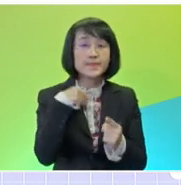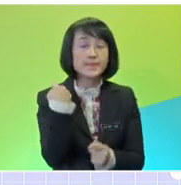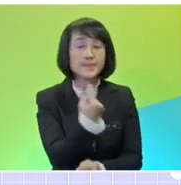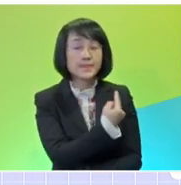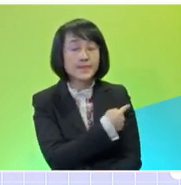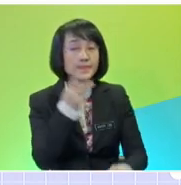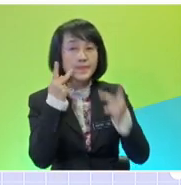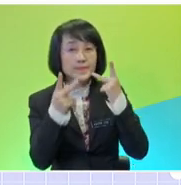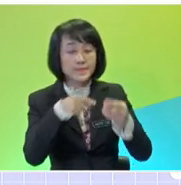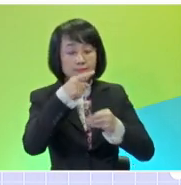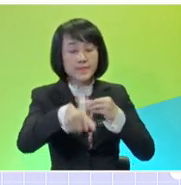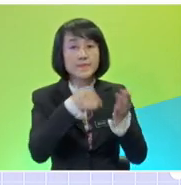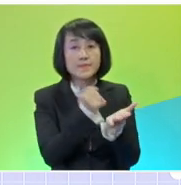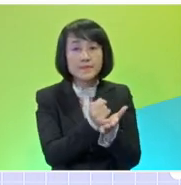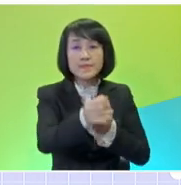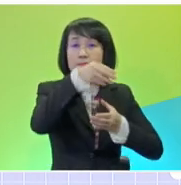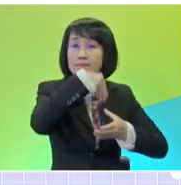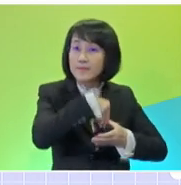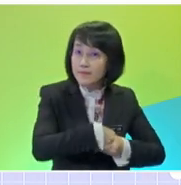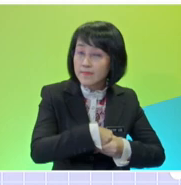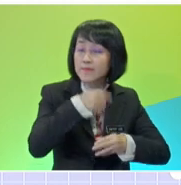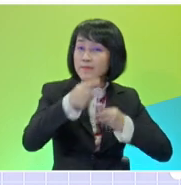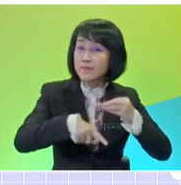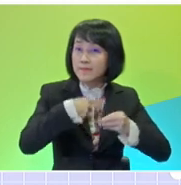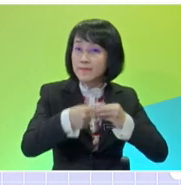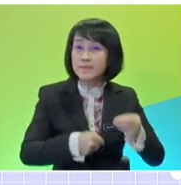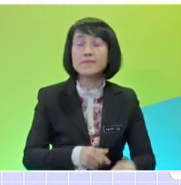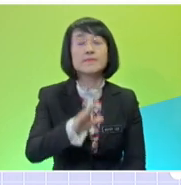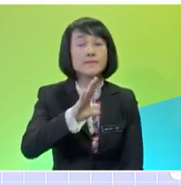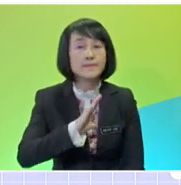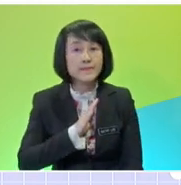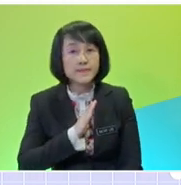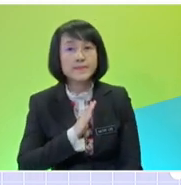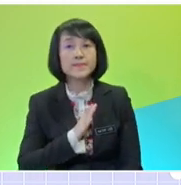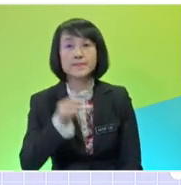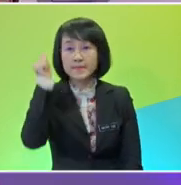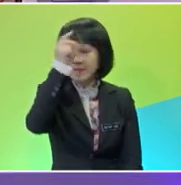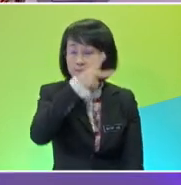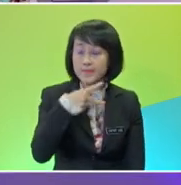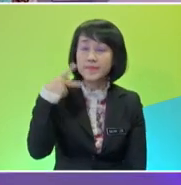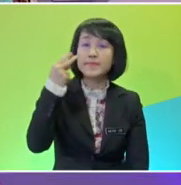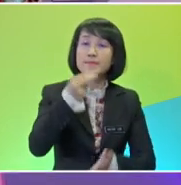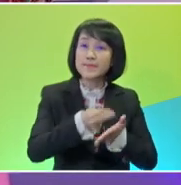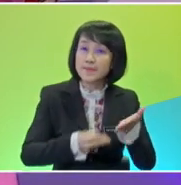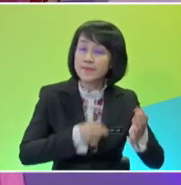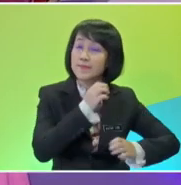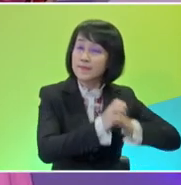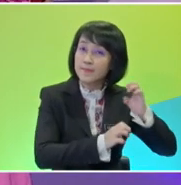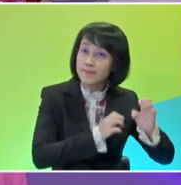integrity dia berkaitan dengan adab akhlak nilai etika